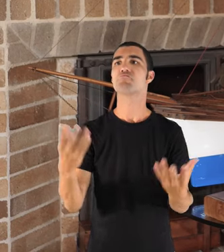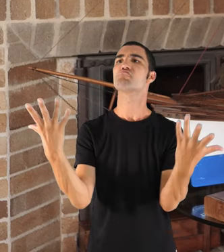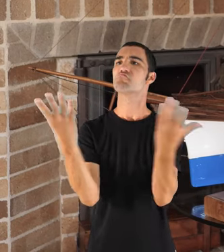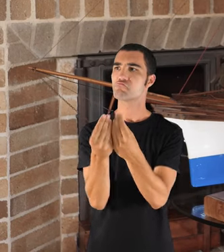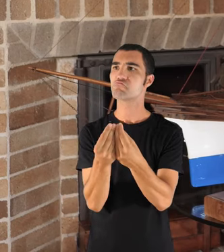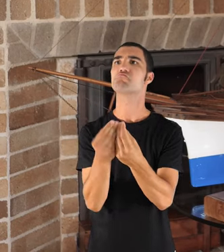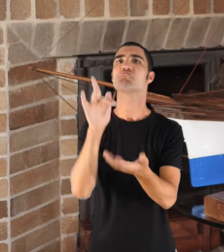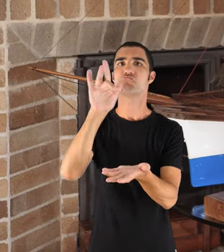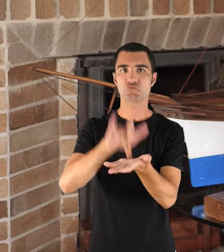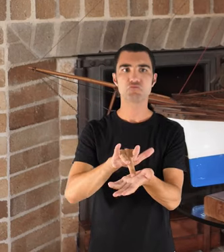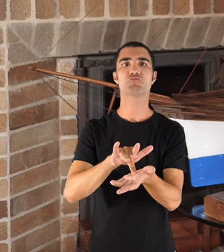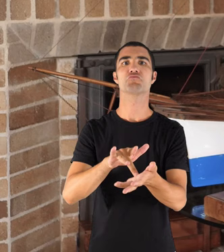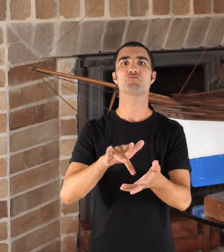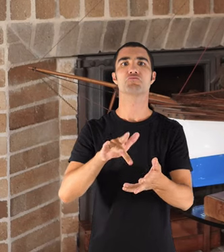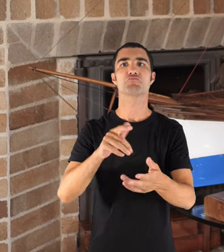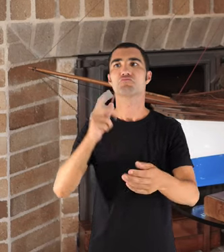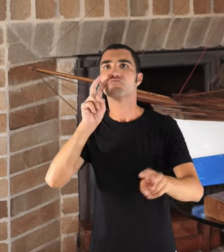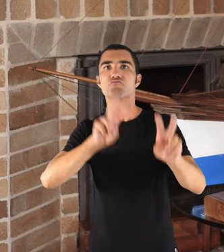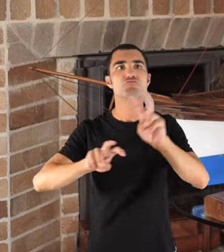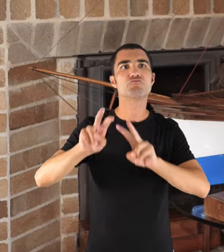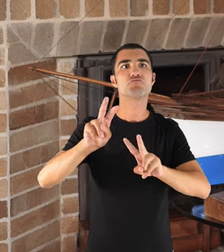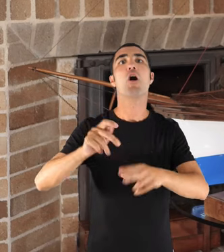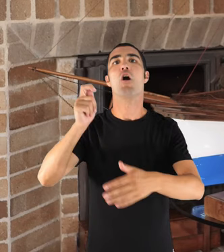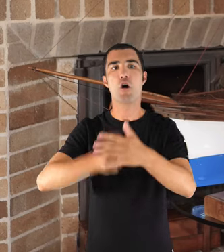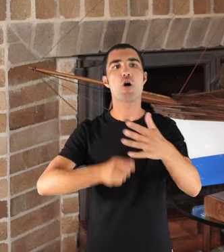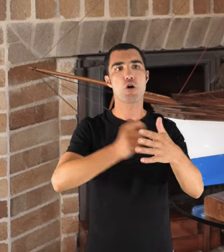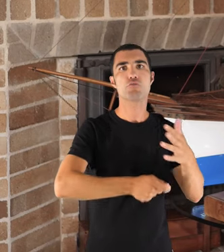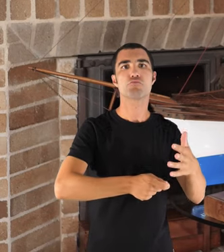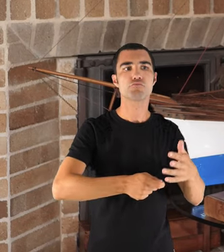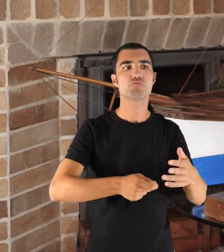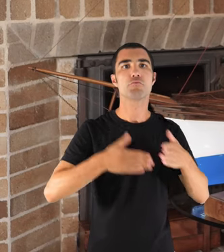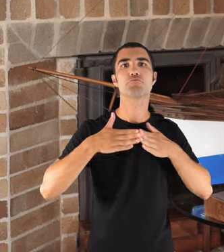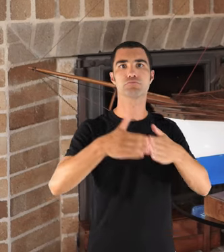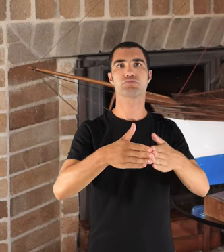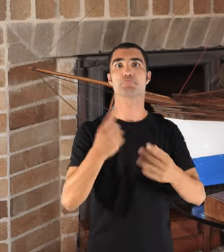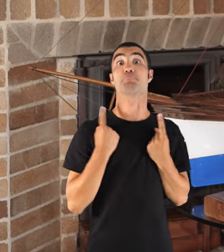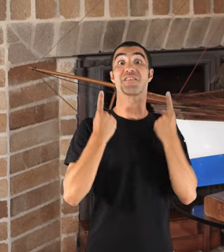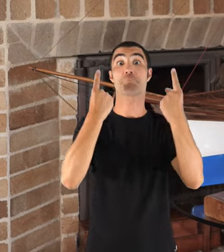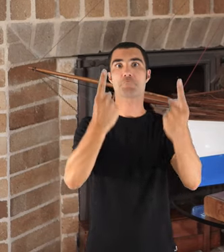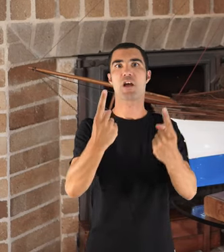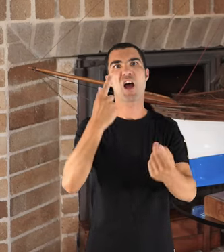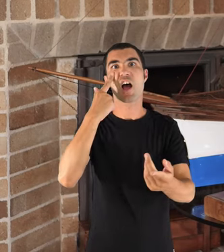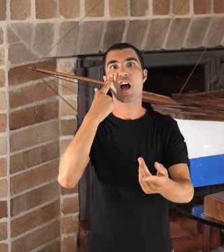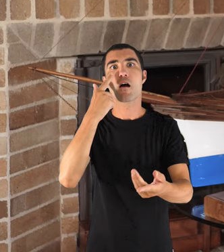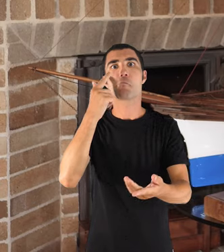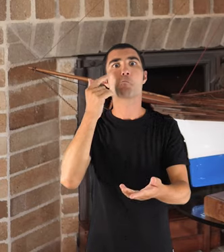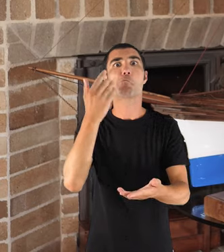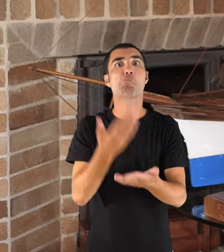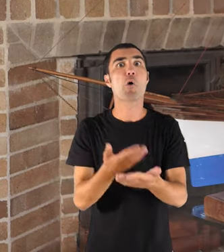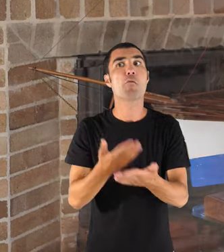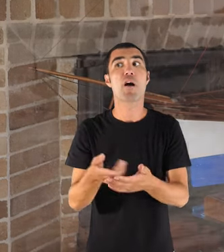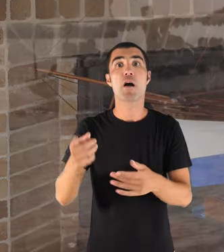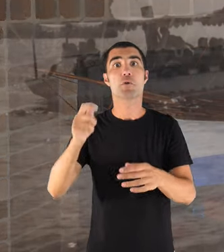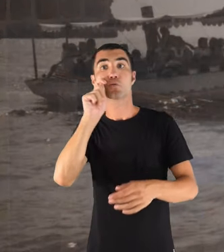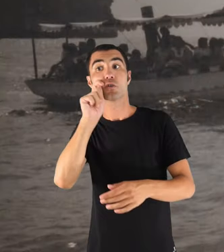s'ajuntaren per comprar una primera barca per provar de dedicar-la a fer